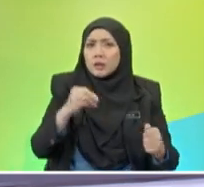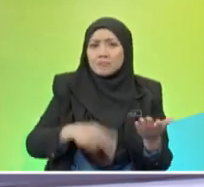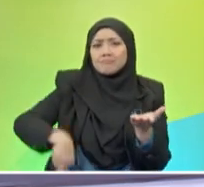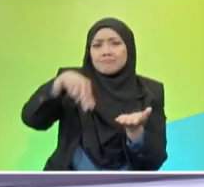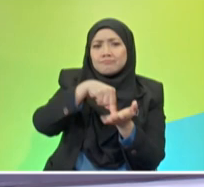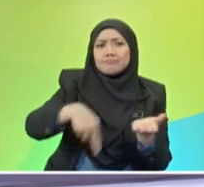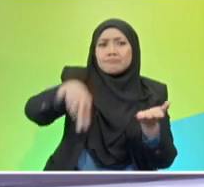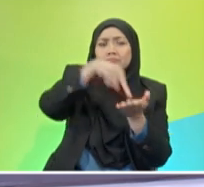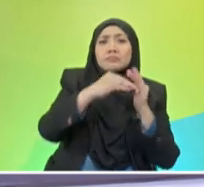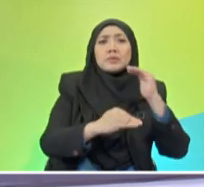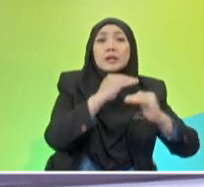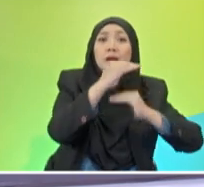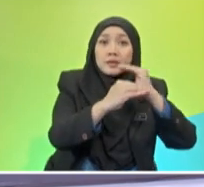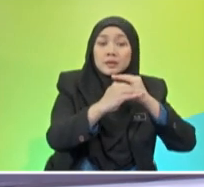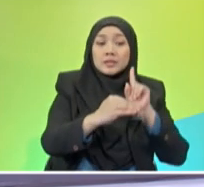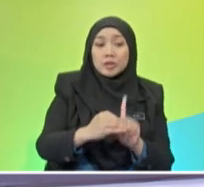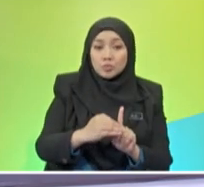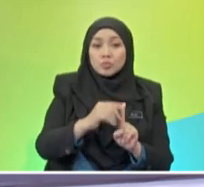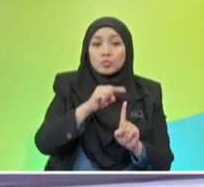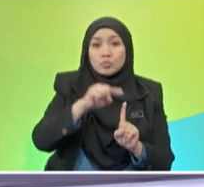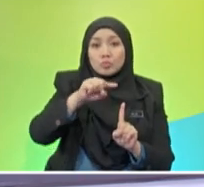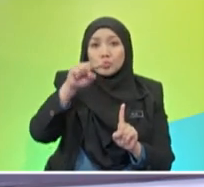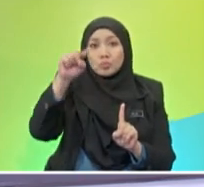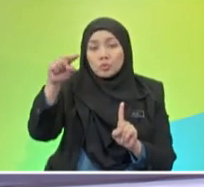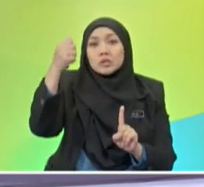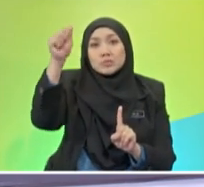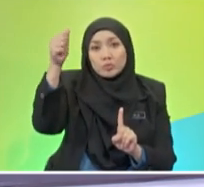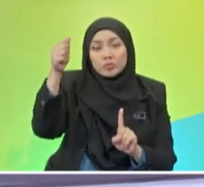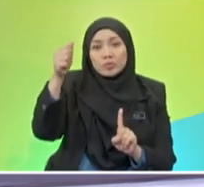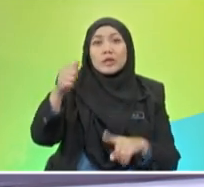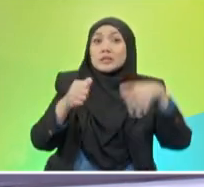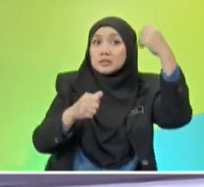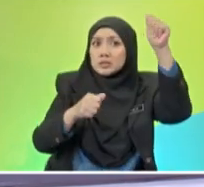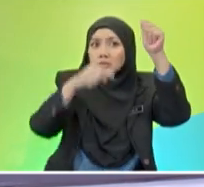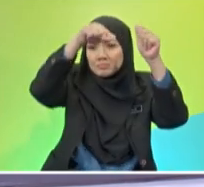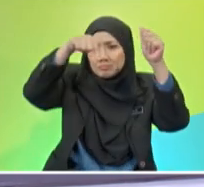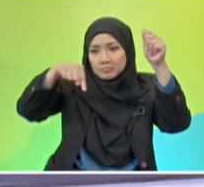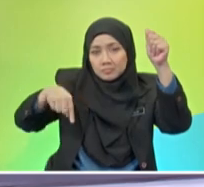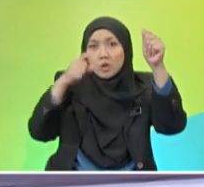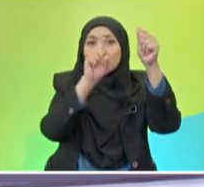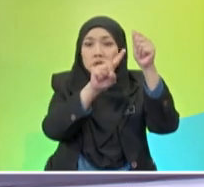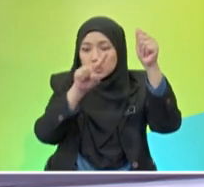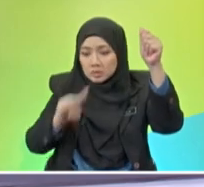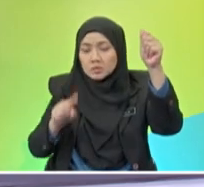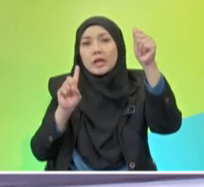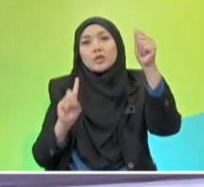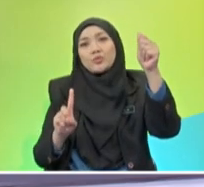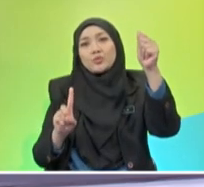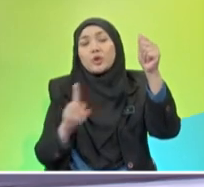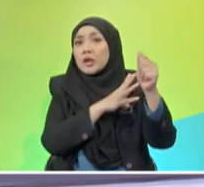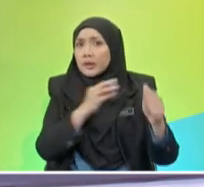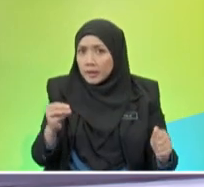1 hingga 10 dan menurun 10 hingga 1. Dan kemudian kita